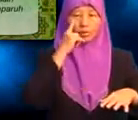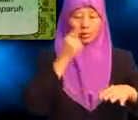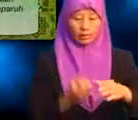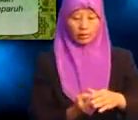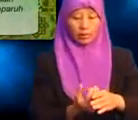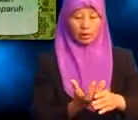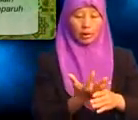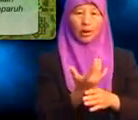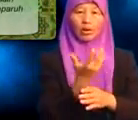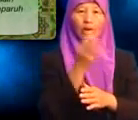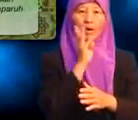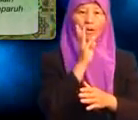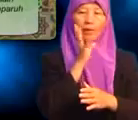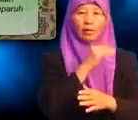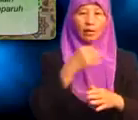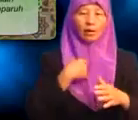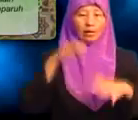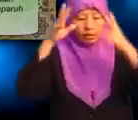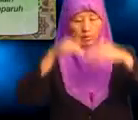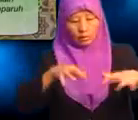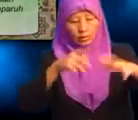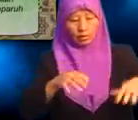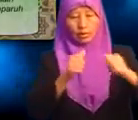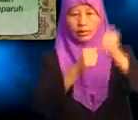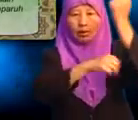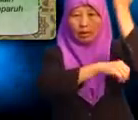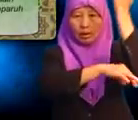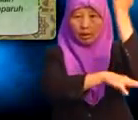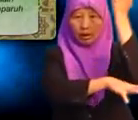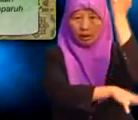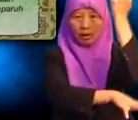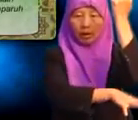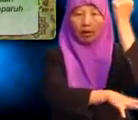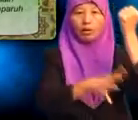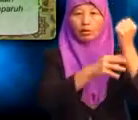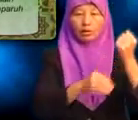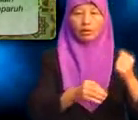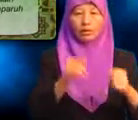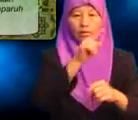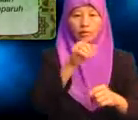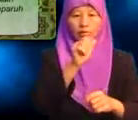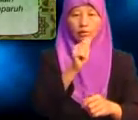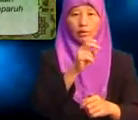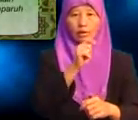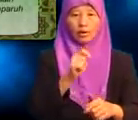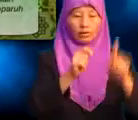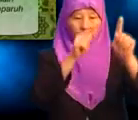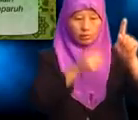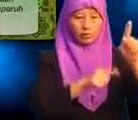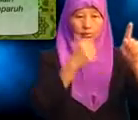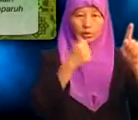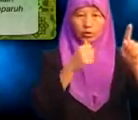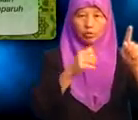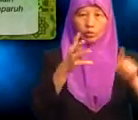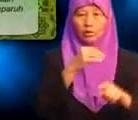yang diairi dengan hujan dan dengan akarnya, zakatnya ialah 1/10 dan tanaman yang